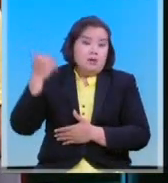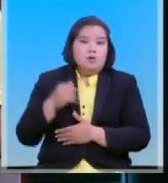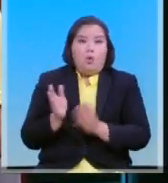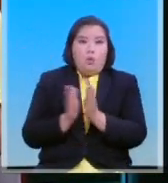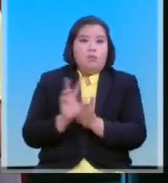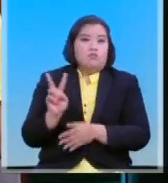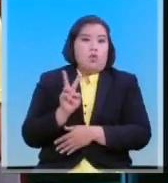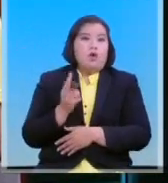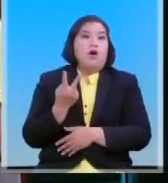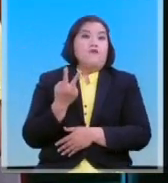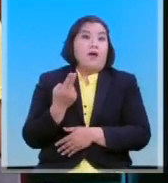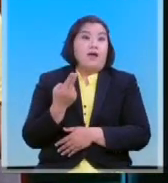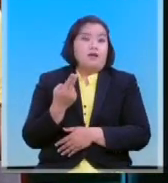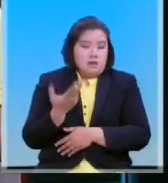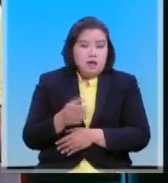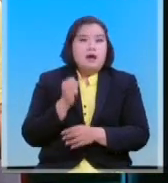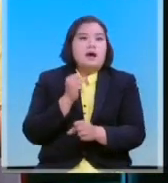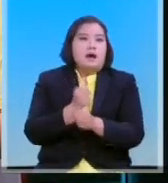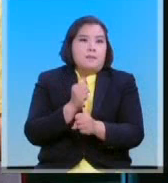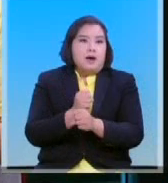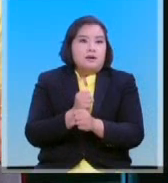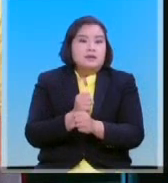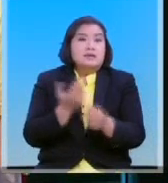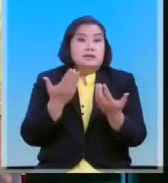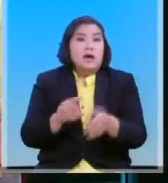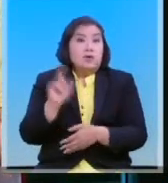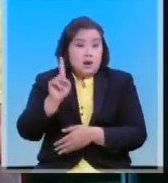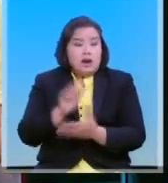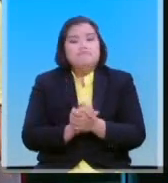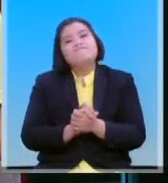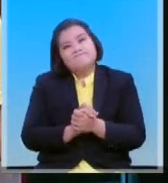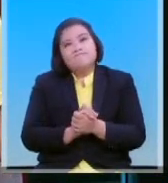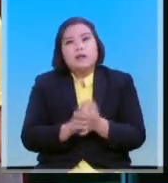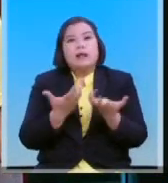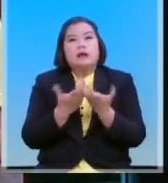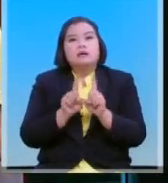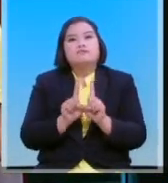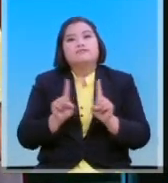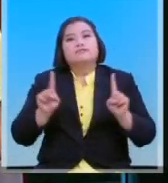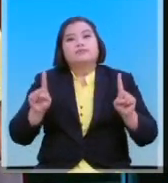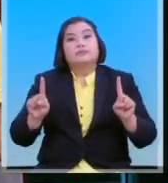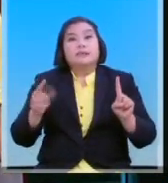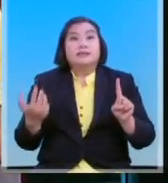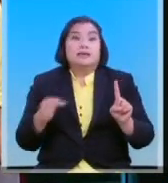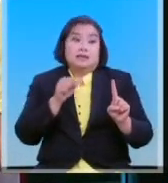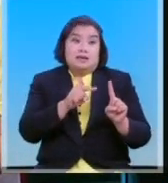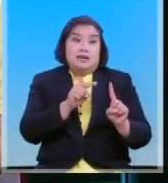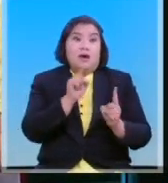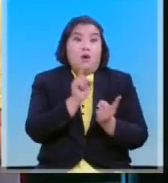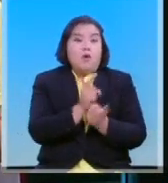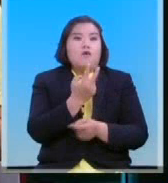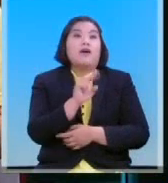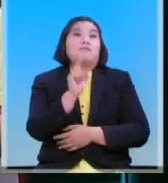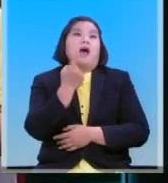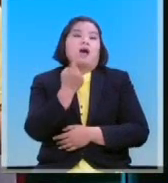ยู่ที่ต่างจังหวัดละค่ะและทีนี้ปรากฏว่าเลิกลากันไปนะคะก็มาพบกับรักใหม่ก็มาอยู่กินกัน